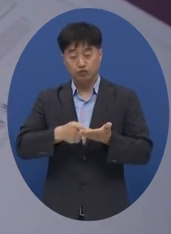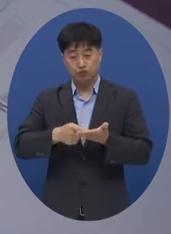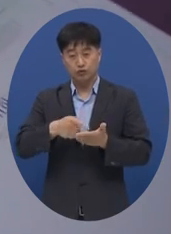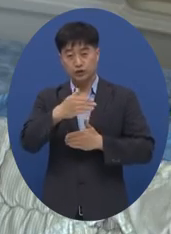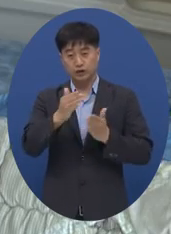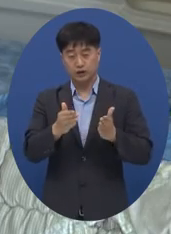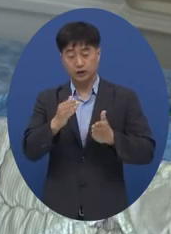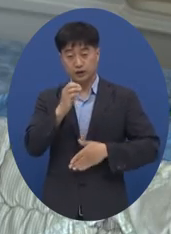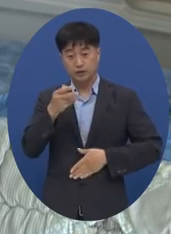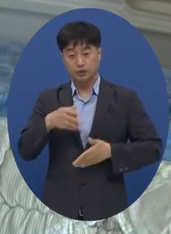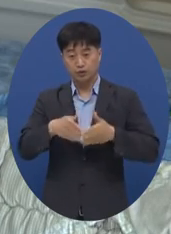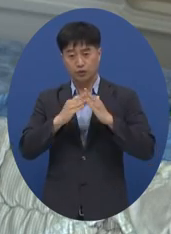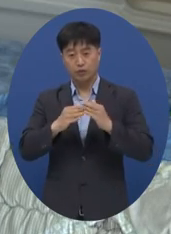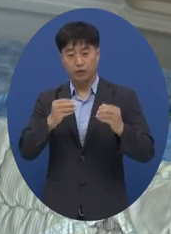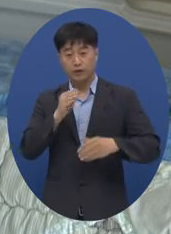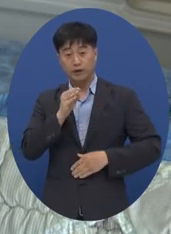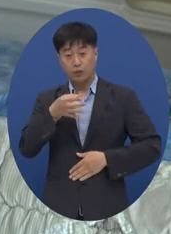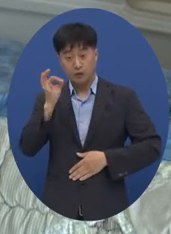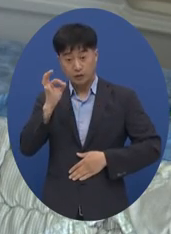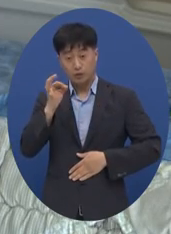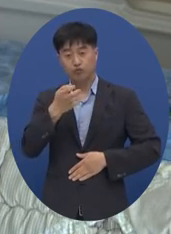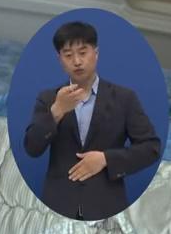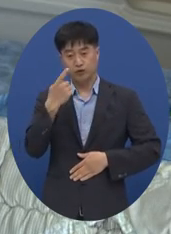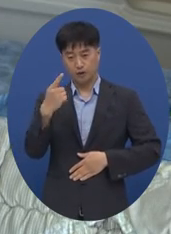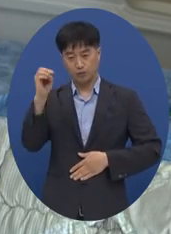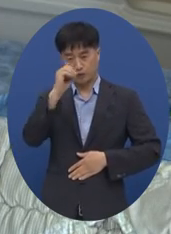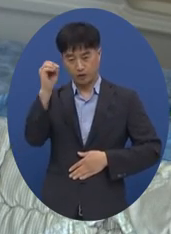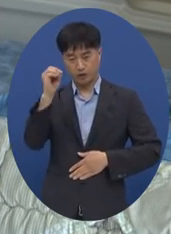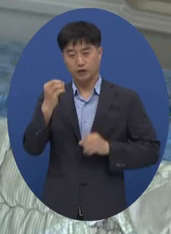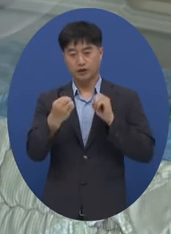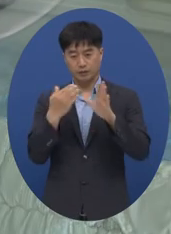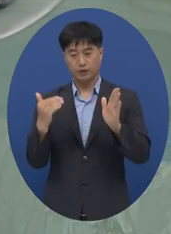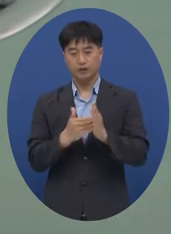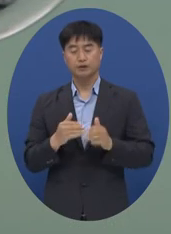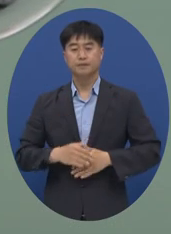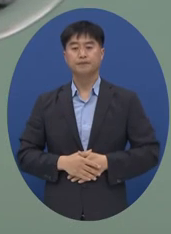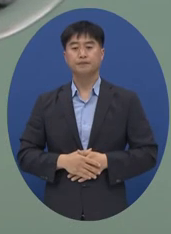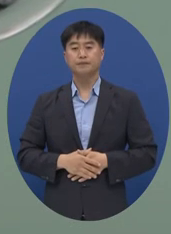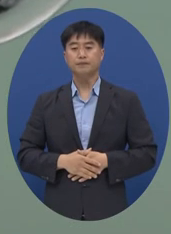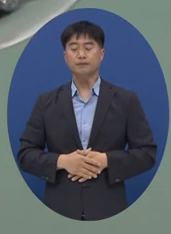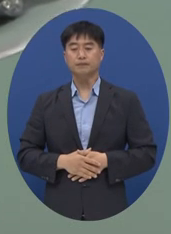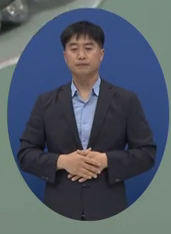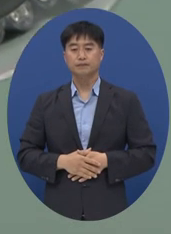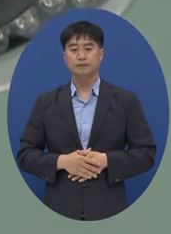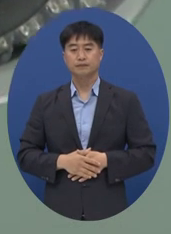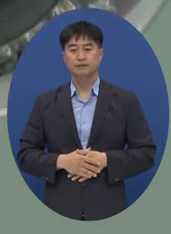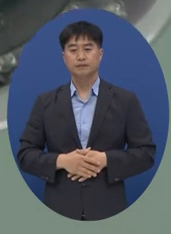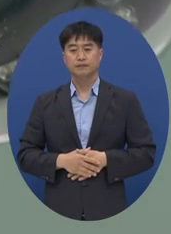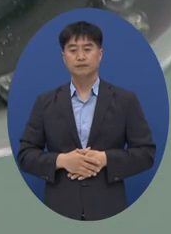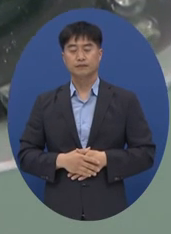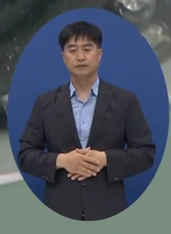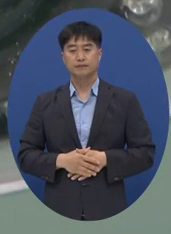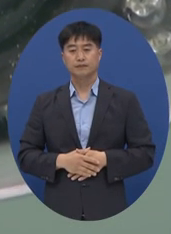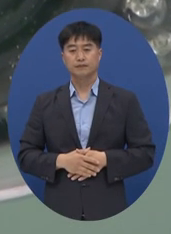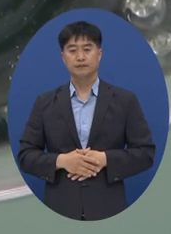CCTV 설치에 대한 찬성 의견이 91%로 조사된 바 있습니다. 경기주TV 한선지입니다.